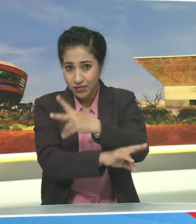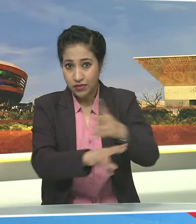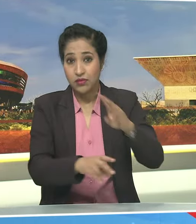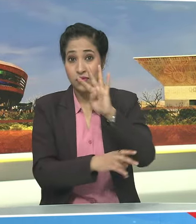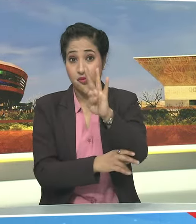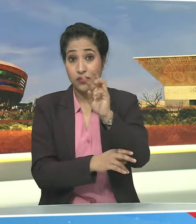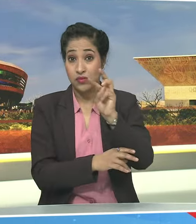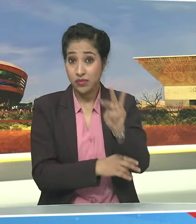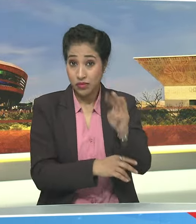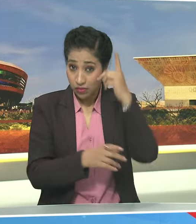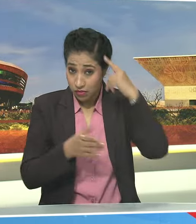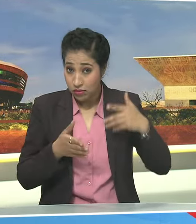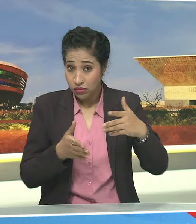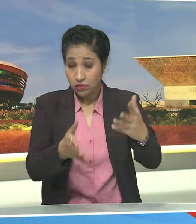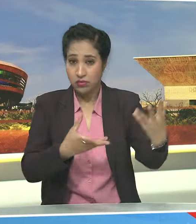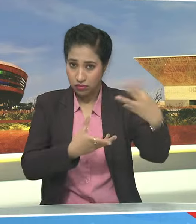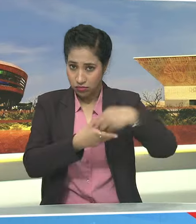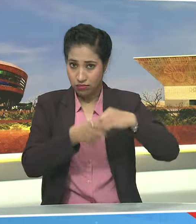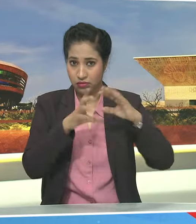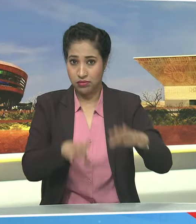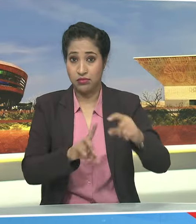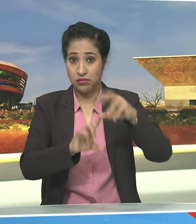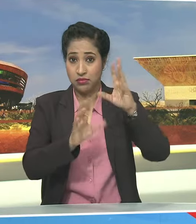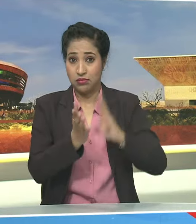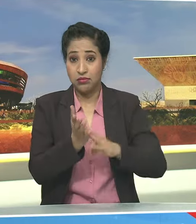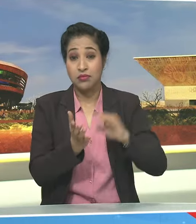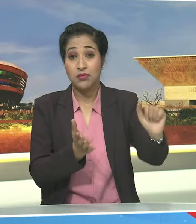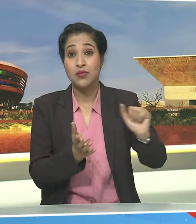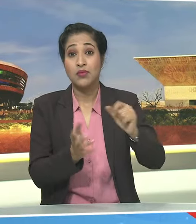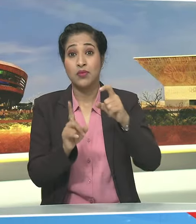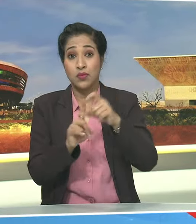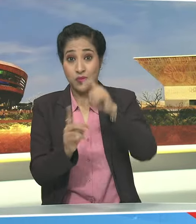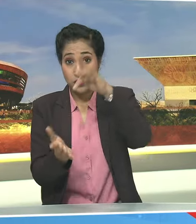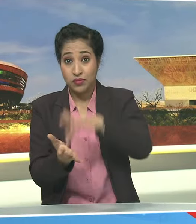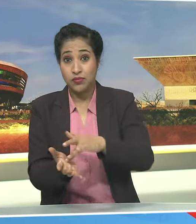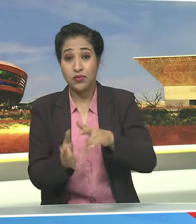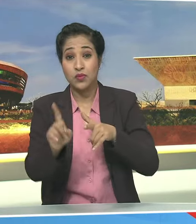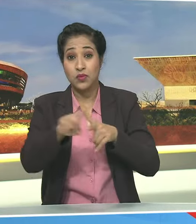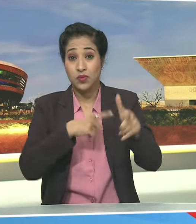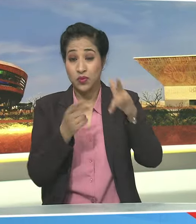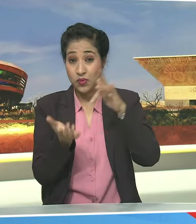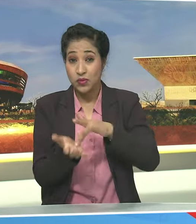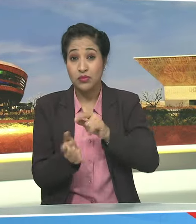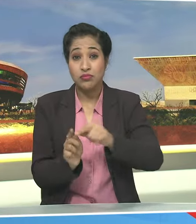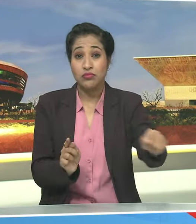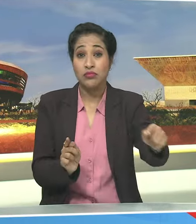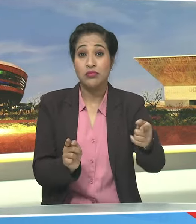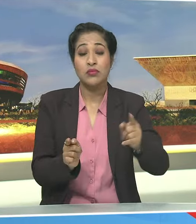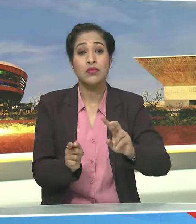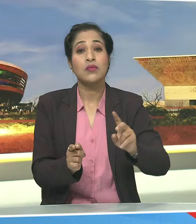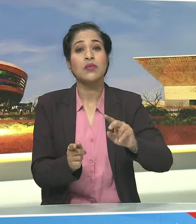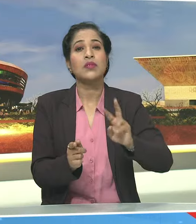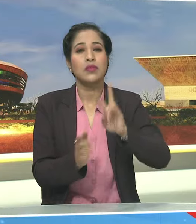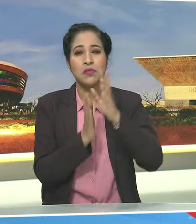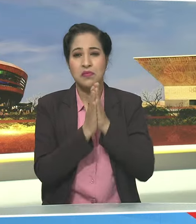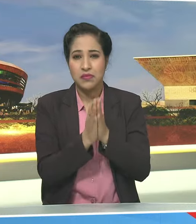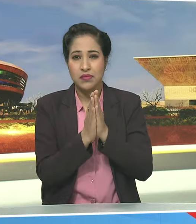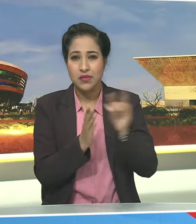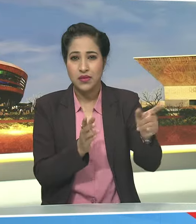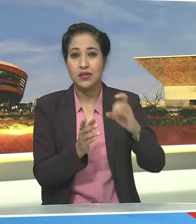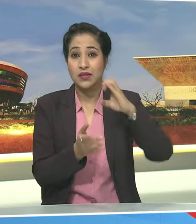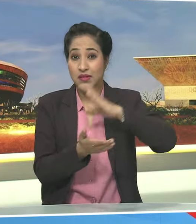सड़कें शामिल हैं प्रधानमंत्री डोलावा से जुगरी और विश्वनाथ